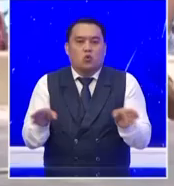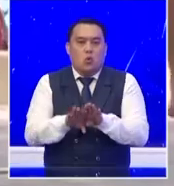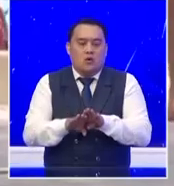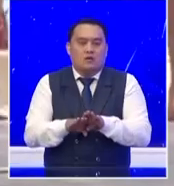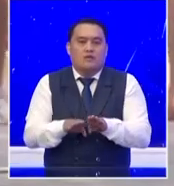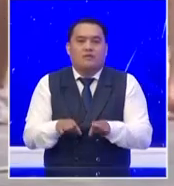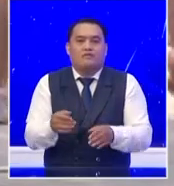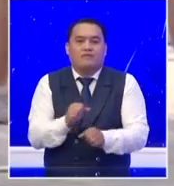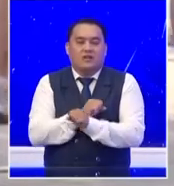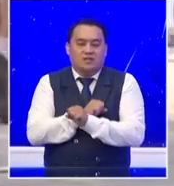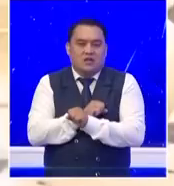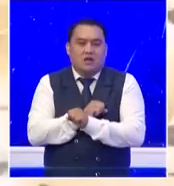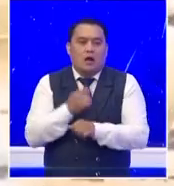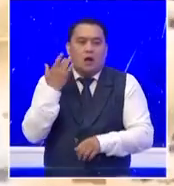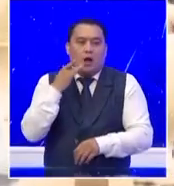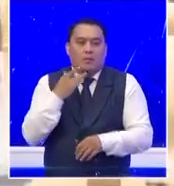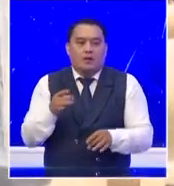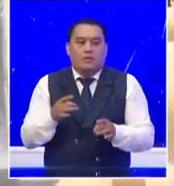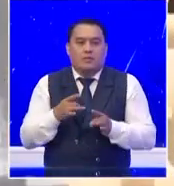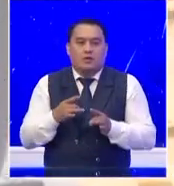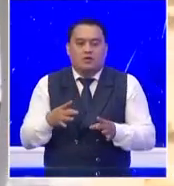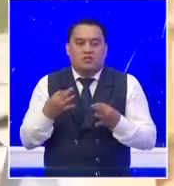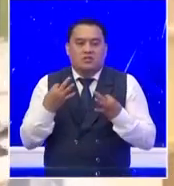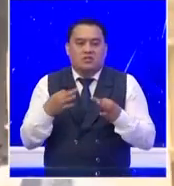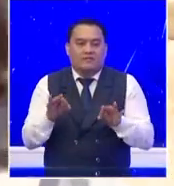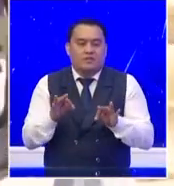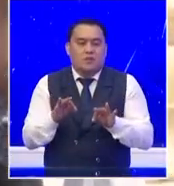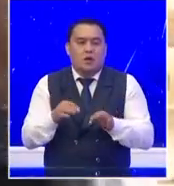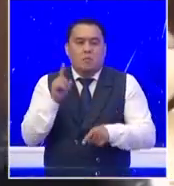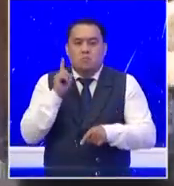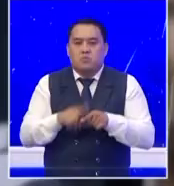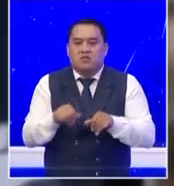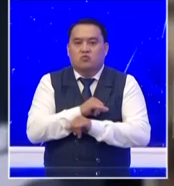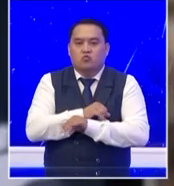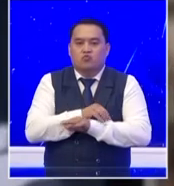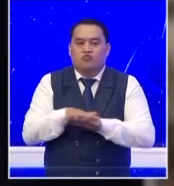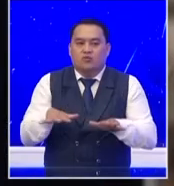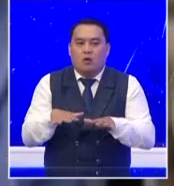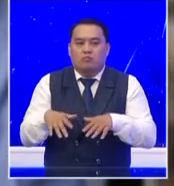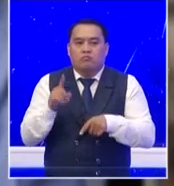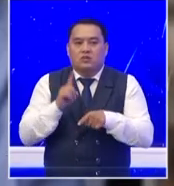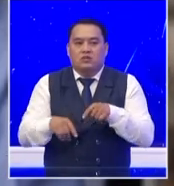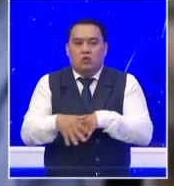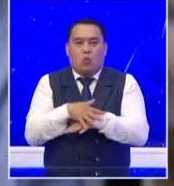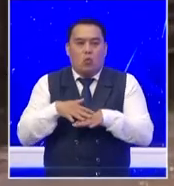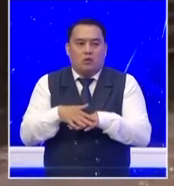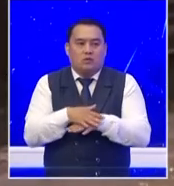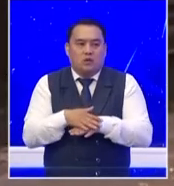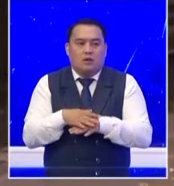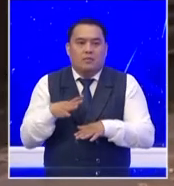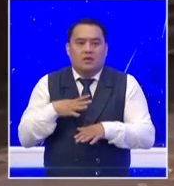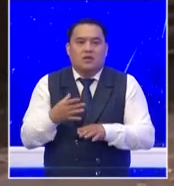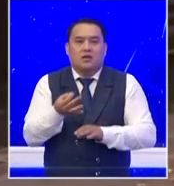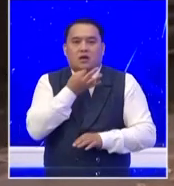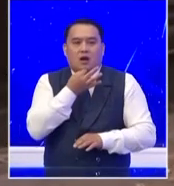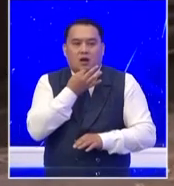на грядущие выходные, когда в Америке отмечается День независимости. Быстрее всего инфекция распространяется там, где, как полагают специалисты, меры изоляции были сняты